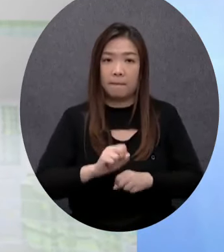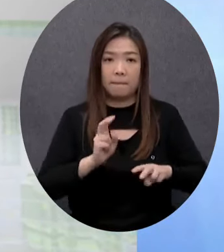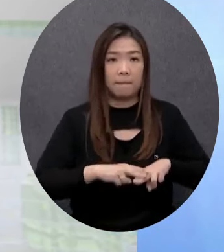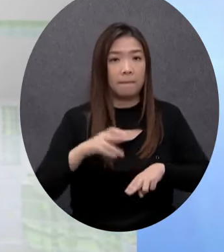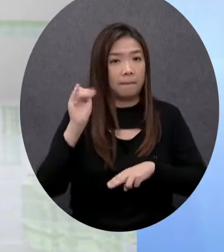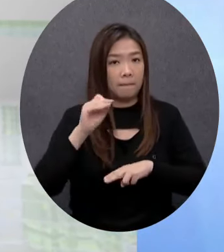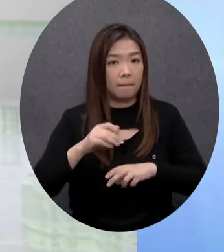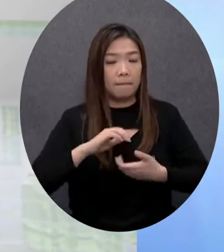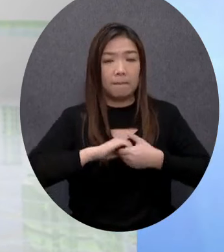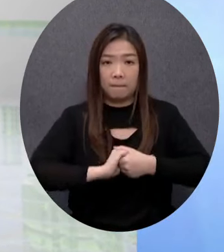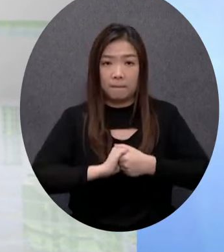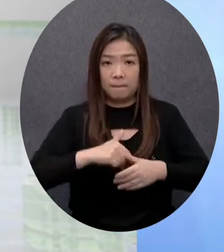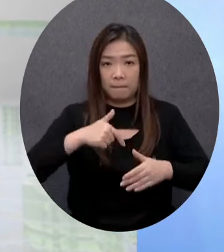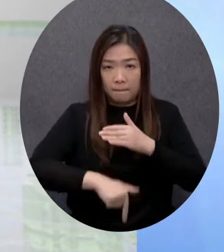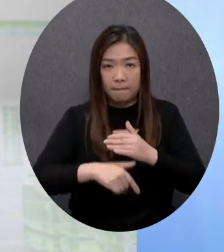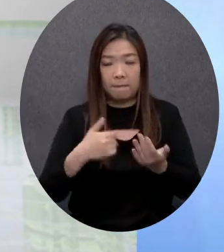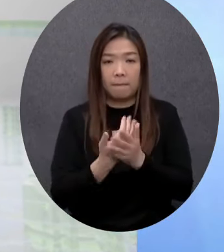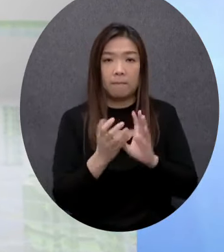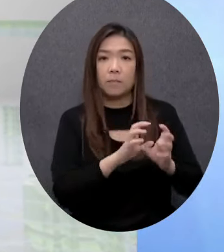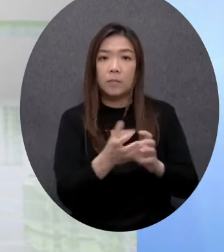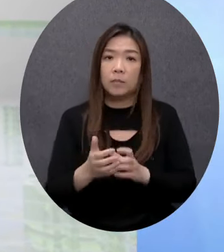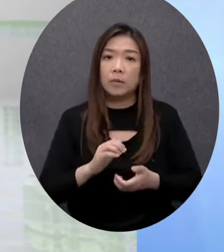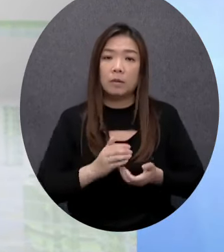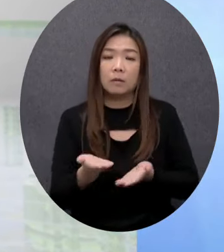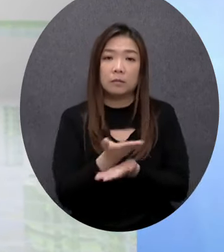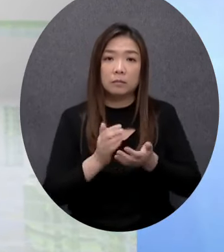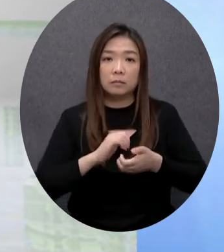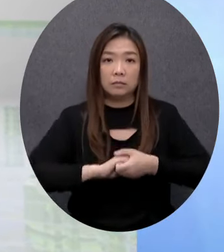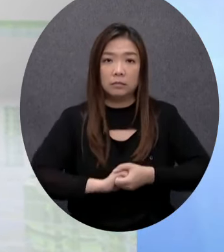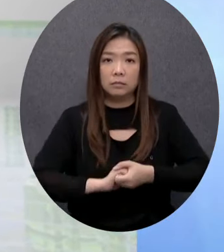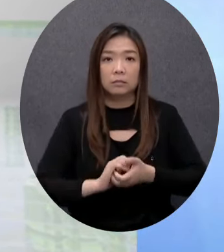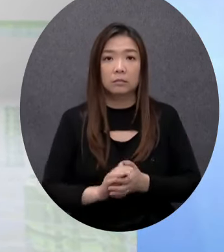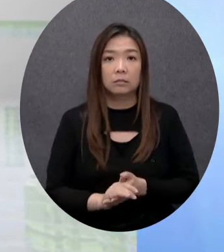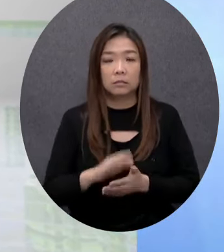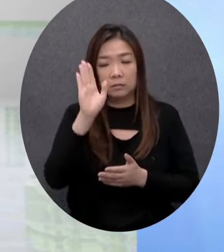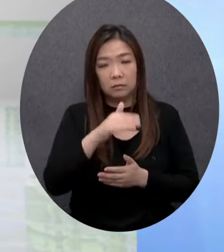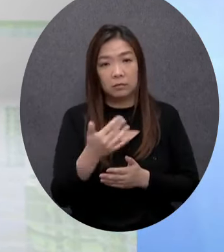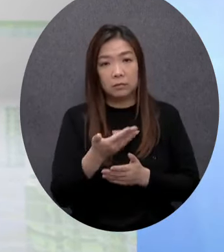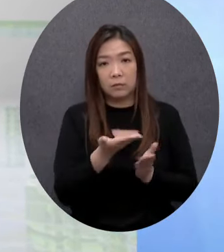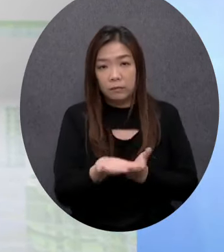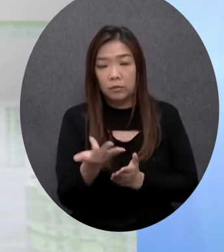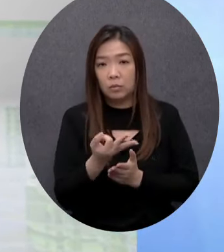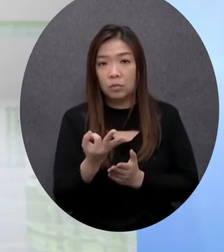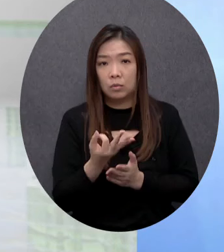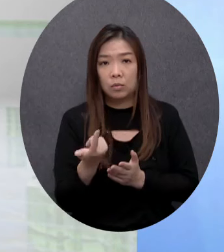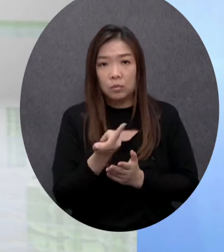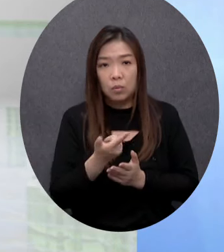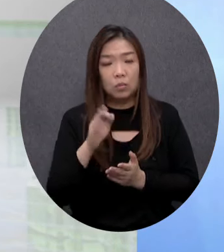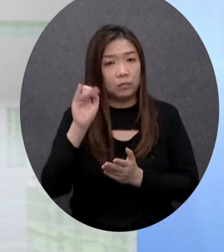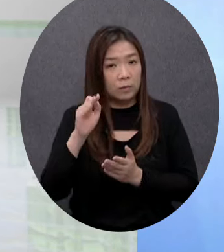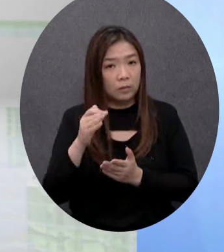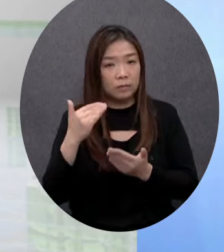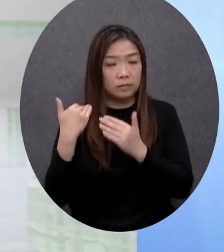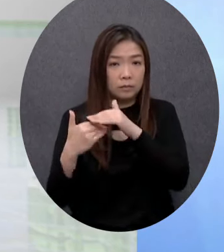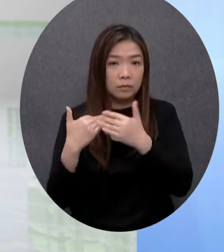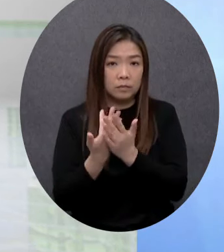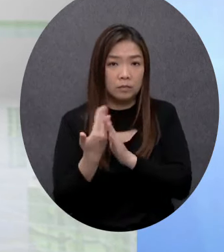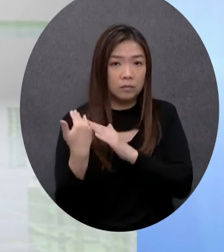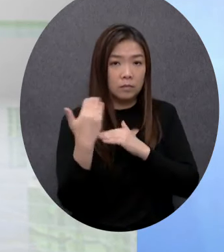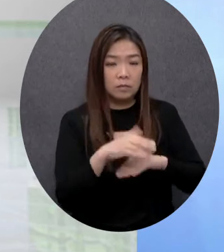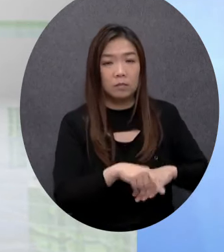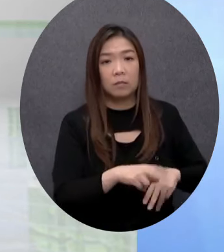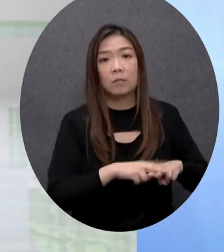埋深化两国各领域交流合作。他欢迎更多法国产品进入中国市场，同时希望法国